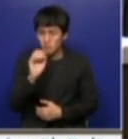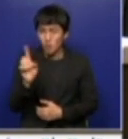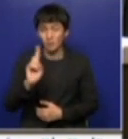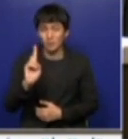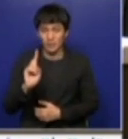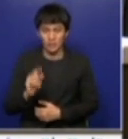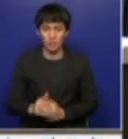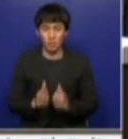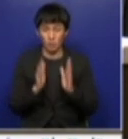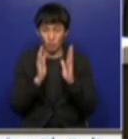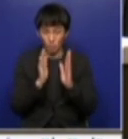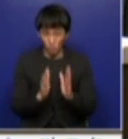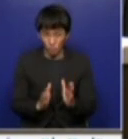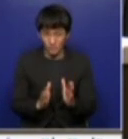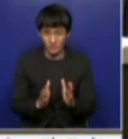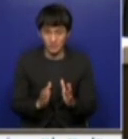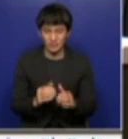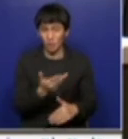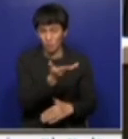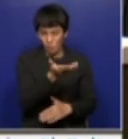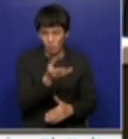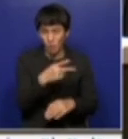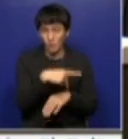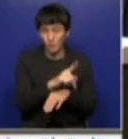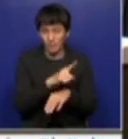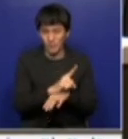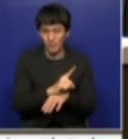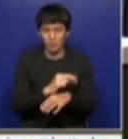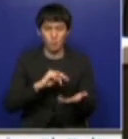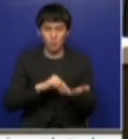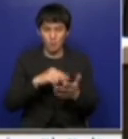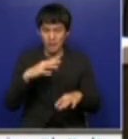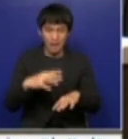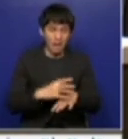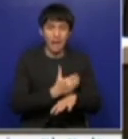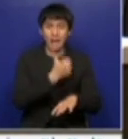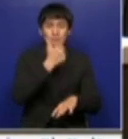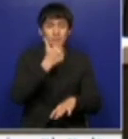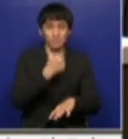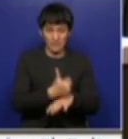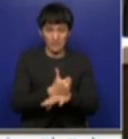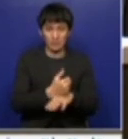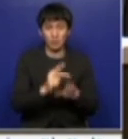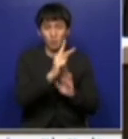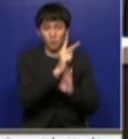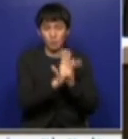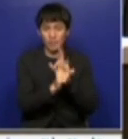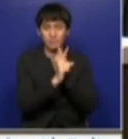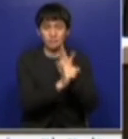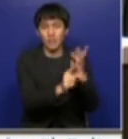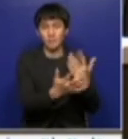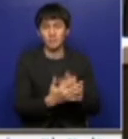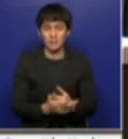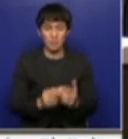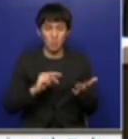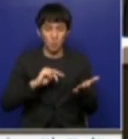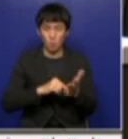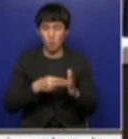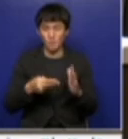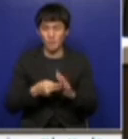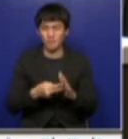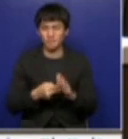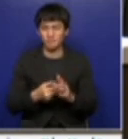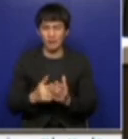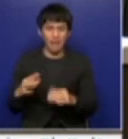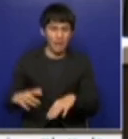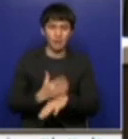ต้องขออนุญาตทำทานมากsizeอำนาจเกินขอบเขตกฎหมายกำหนดจะใช้เรียกว่ารู้อำนาจก็ได้นะลูกแก่อำนาจก็